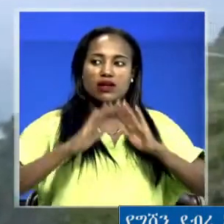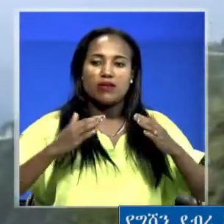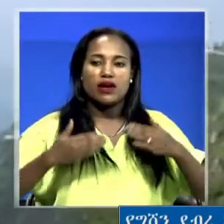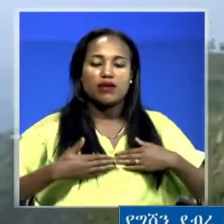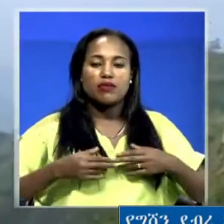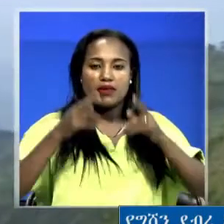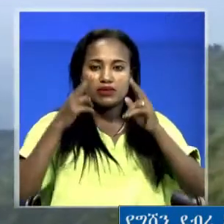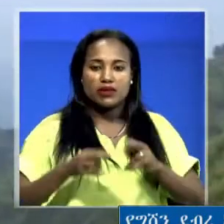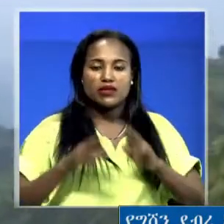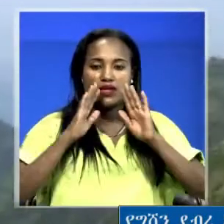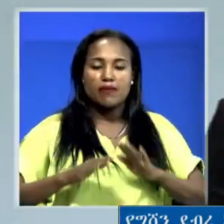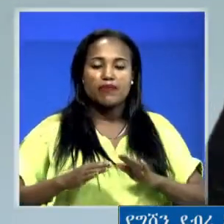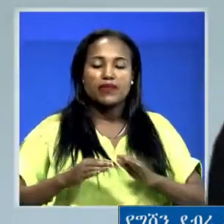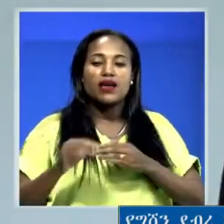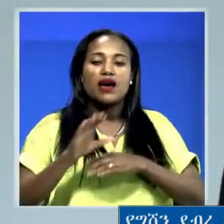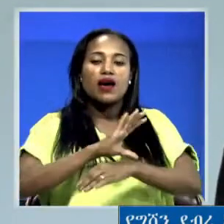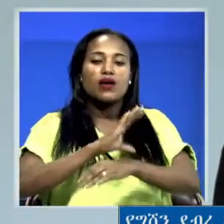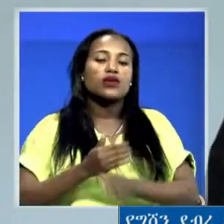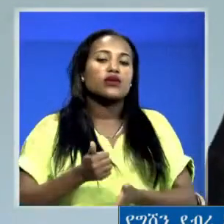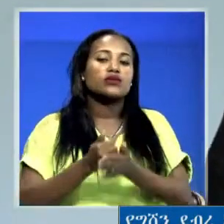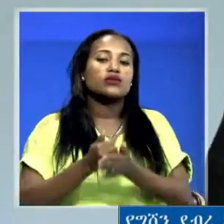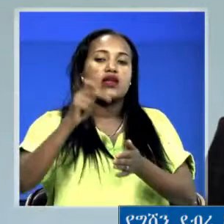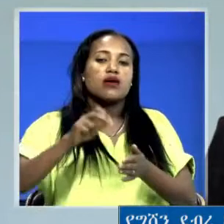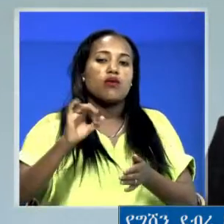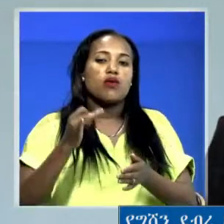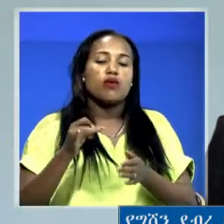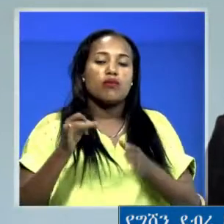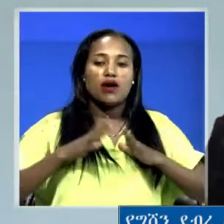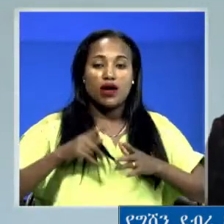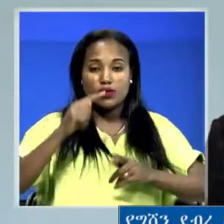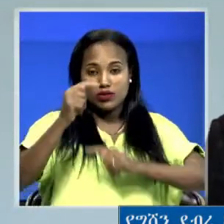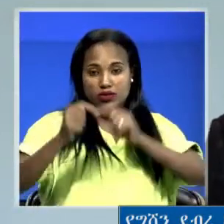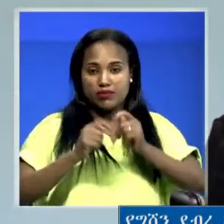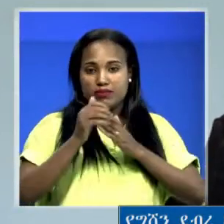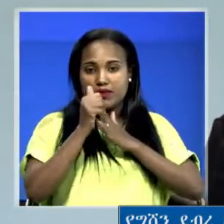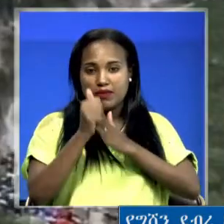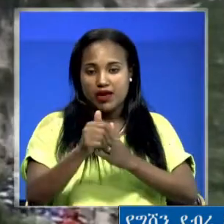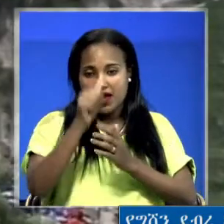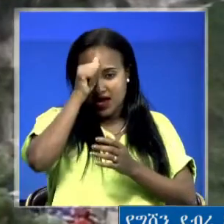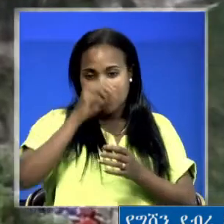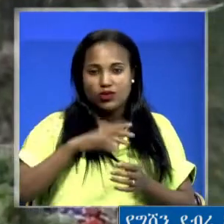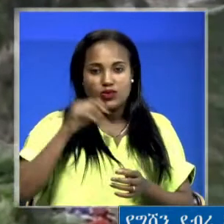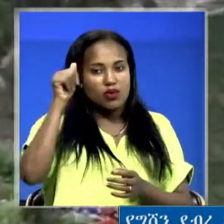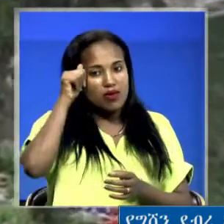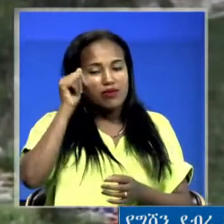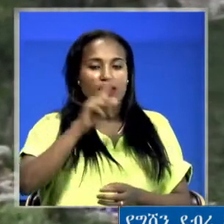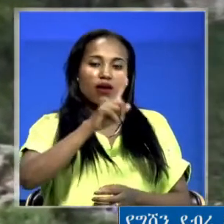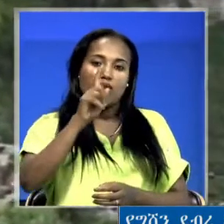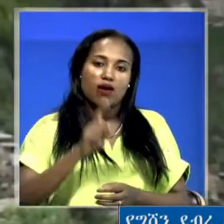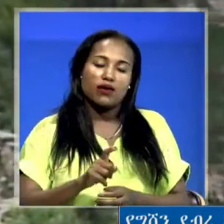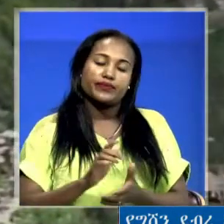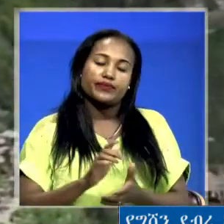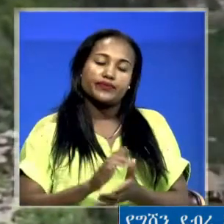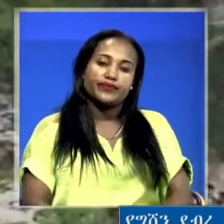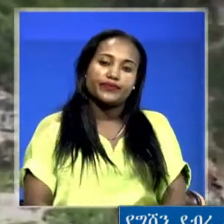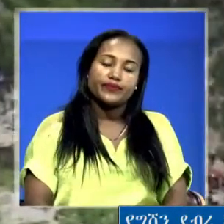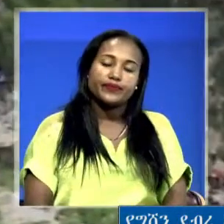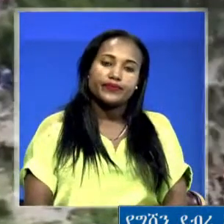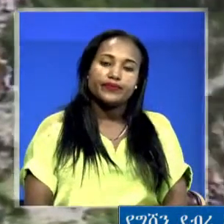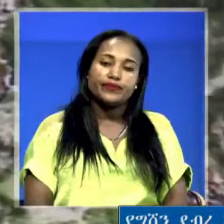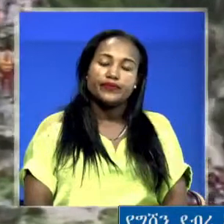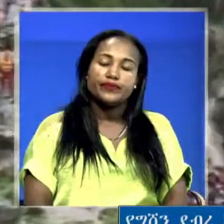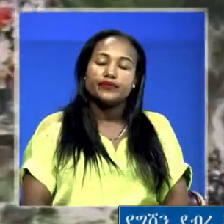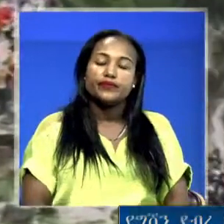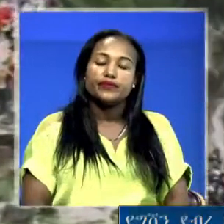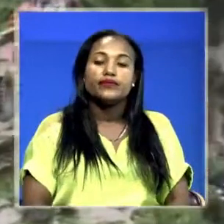በማስከበር በኩል የጸጥታ ኃይሉን እንዲያግዙ የደቡብ ወሎ ዞን ባህልና ቱሪዝም መምሪያ ኃላፊ አቶ ሱሌማን እሸቱ ጠይቀዋል። ለአማራ ብዙሀን መገናኛ ድርጅት